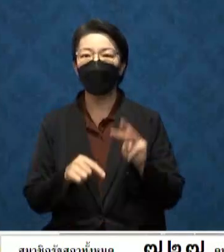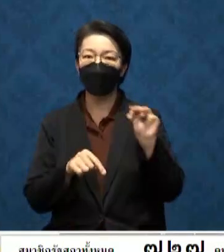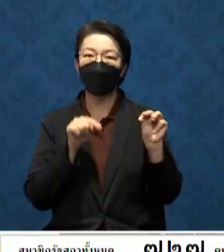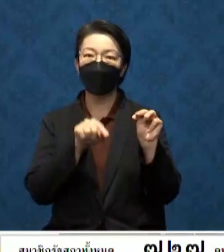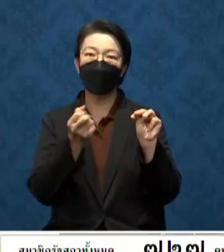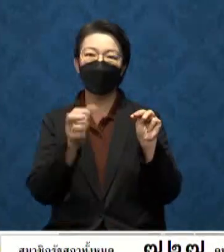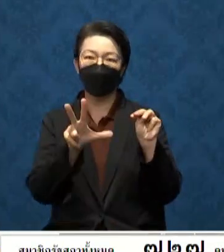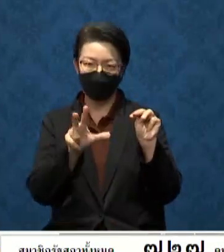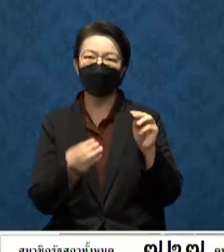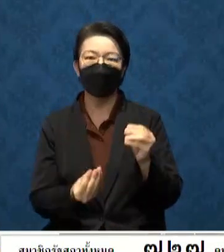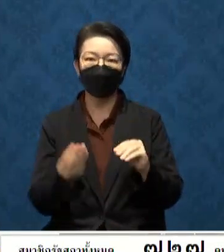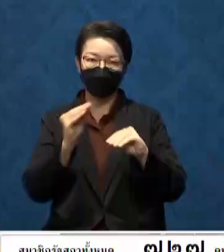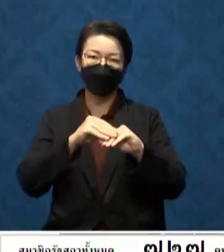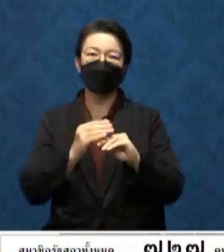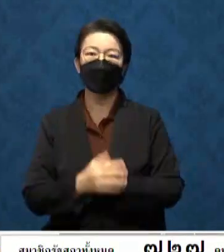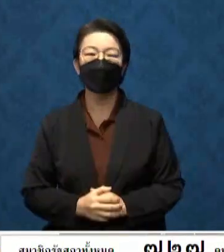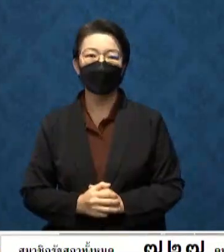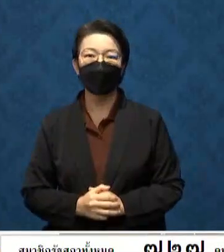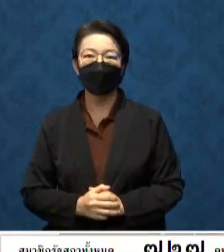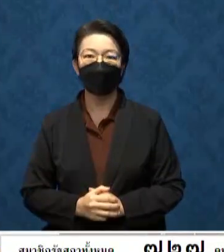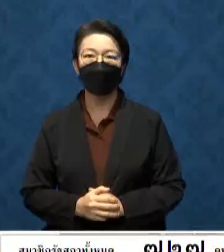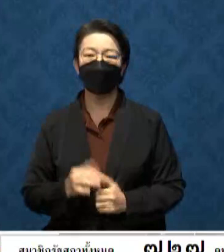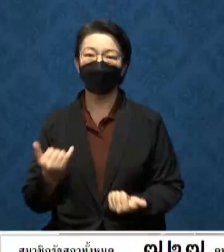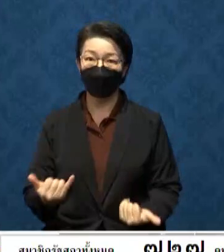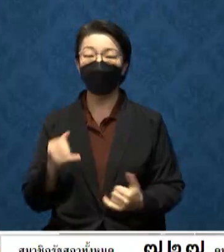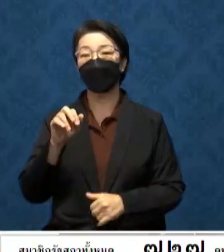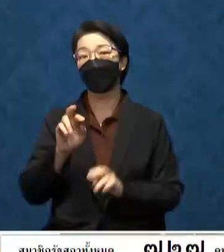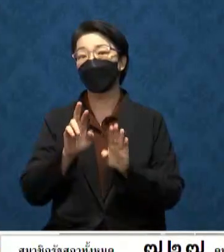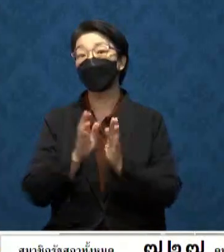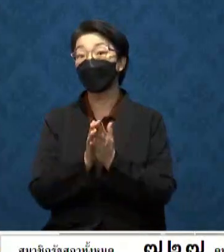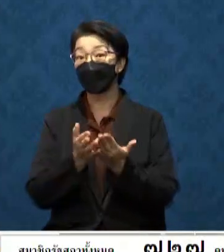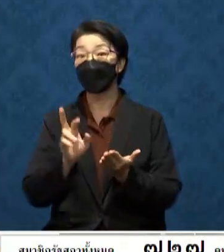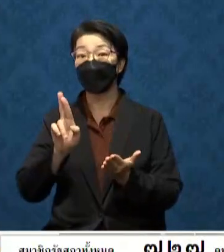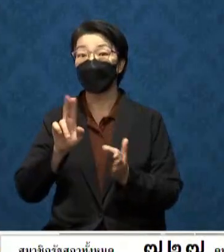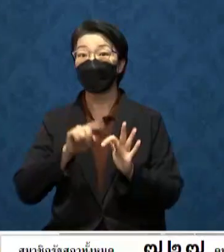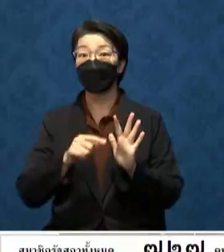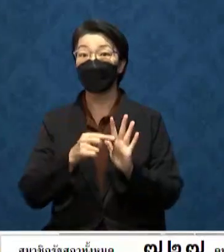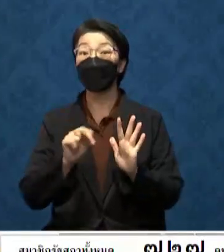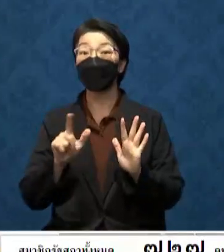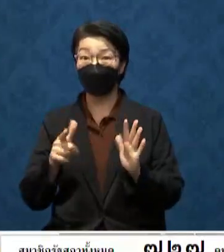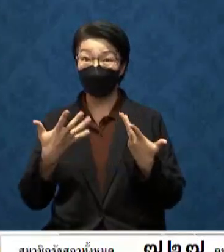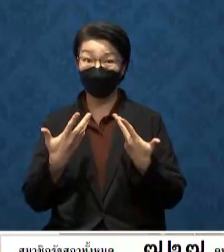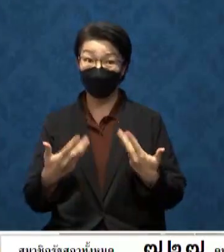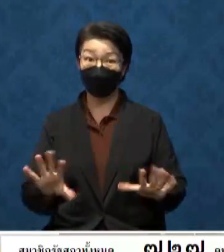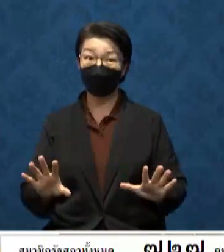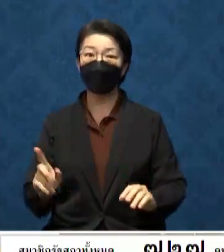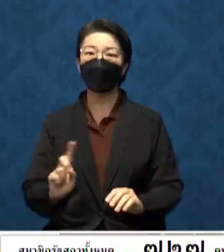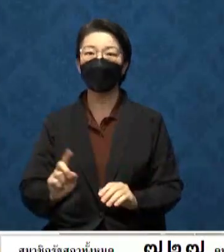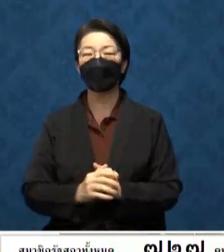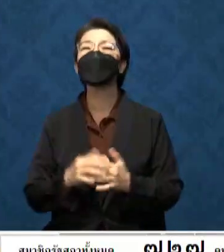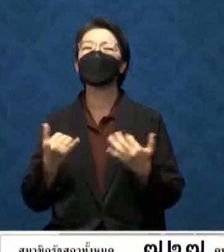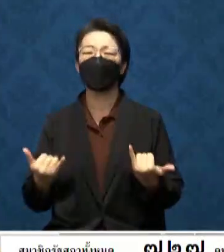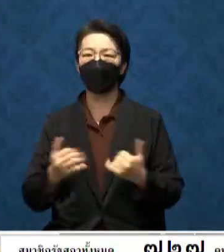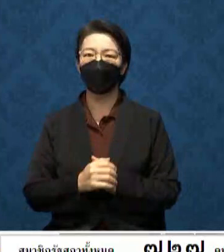ไปแม้ว่าในร่างกฎหมายฉบับนี้จะมีมาตรา11ผ่านไปแล้วก็ตามนะครับแต่เพื่อประโย